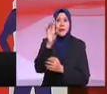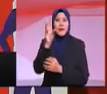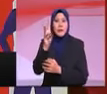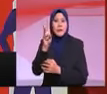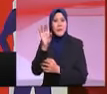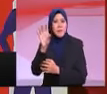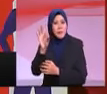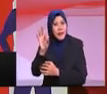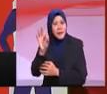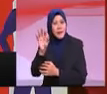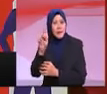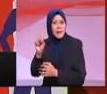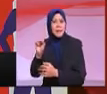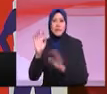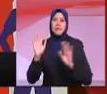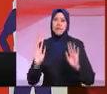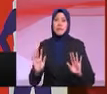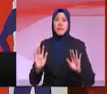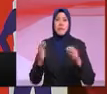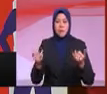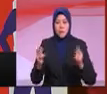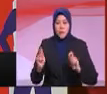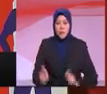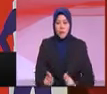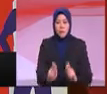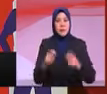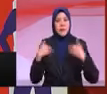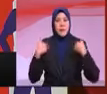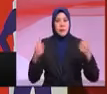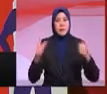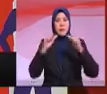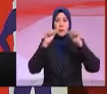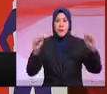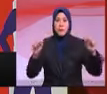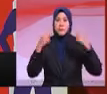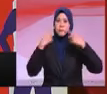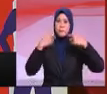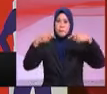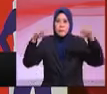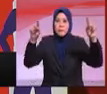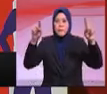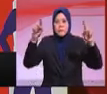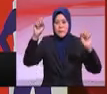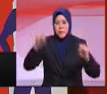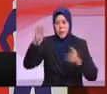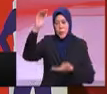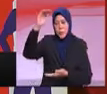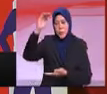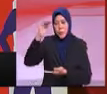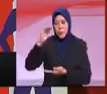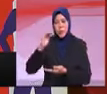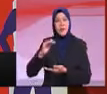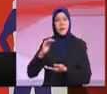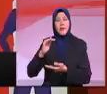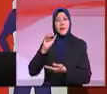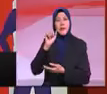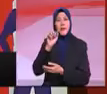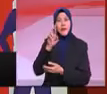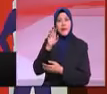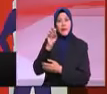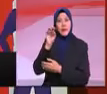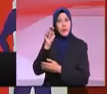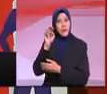869 kes. Ini adalah kerana tindakan kesihatan awam di lapangan telah berjaya menurunkan R0